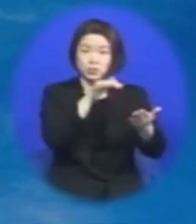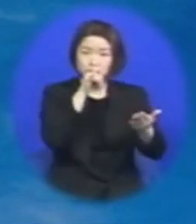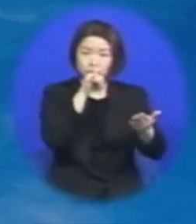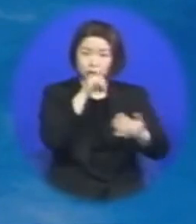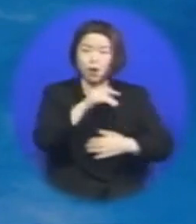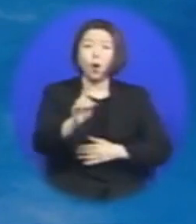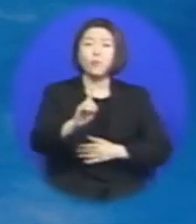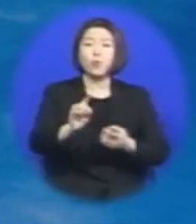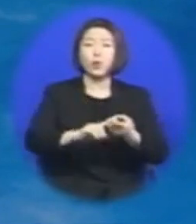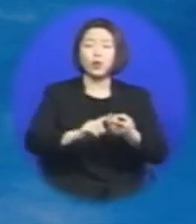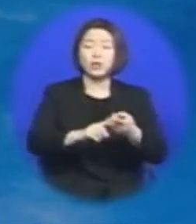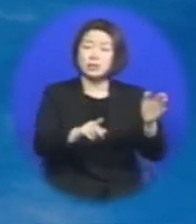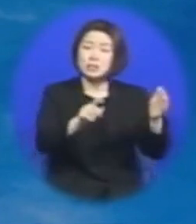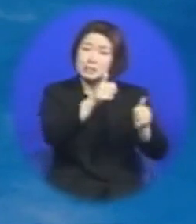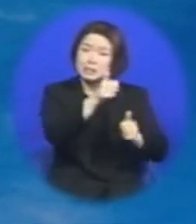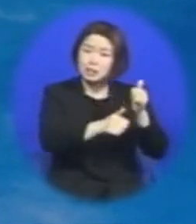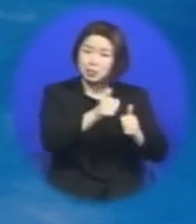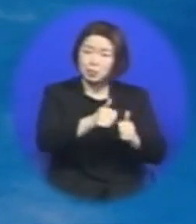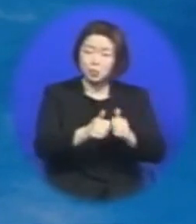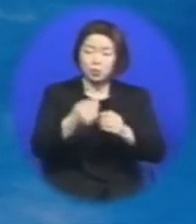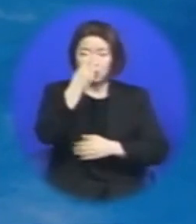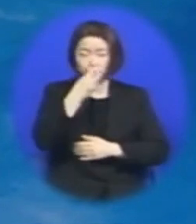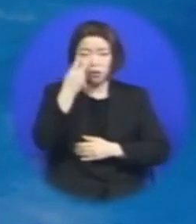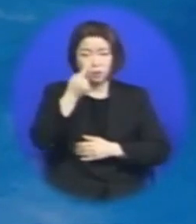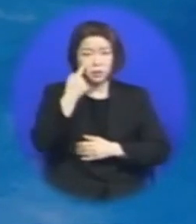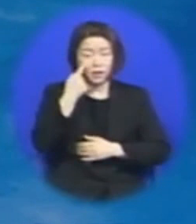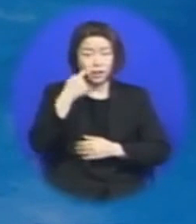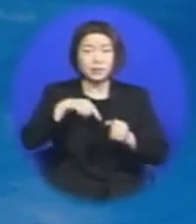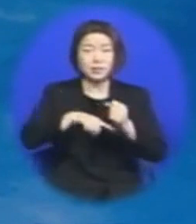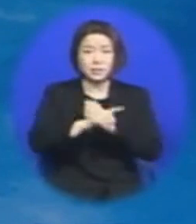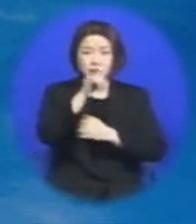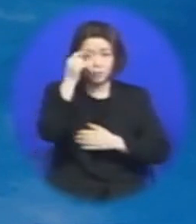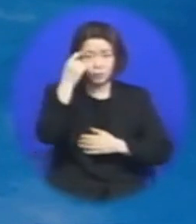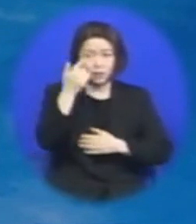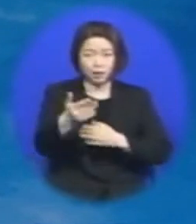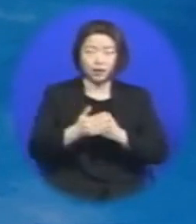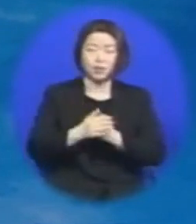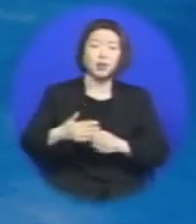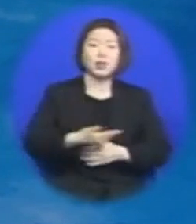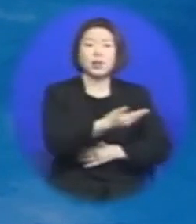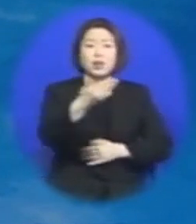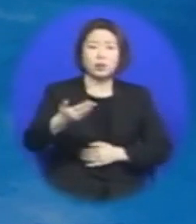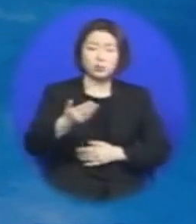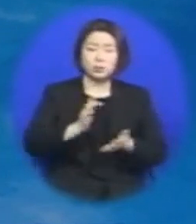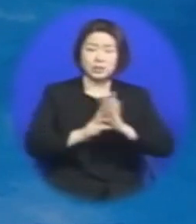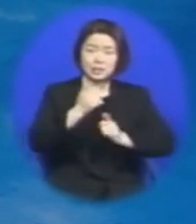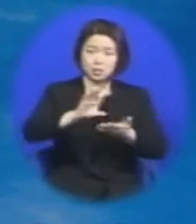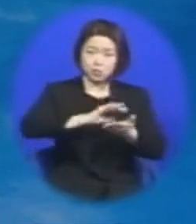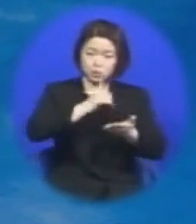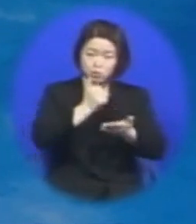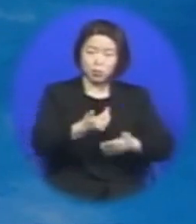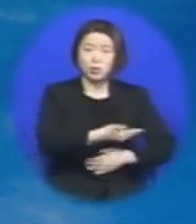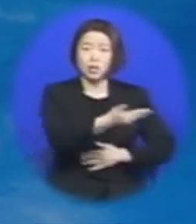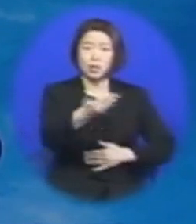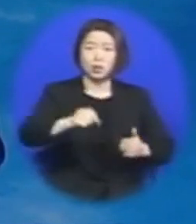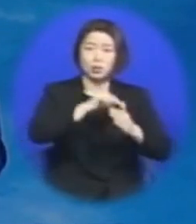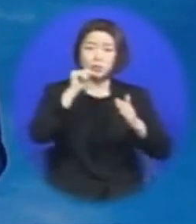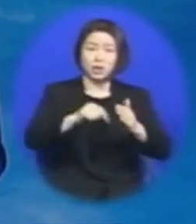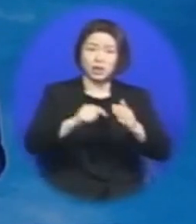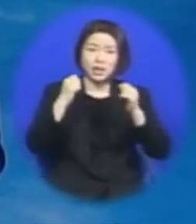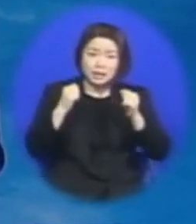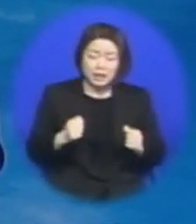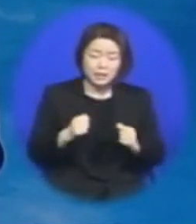도대체 시험해 보고 검증해 보라는 겁니까 여러분은 예수 그리스도께서 여러분 안에 계시다는 것을